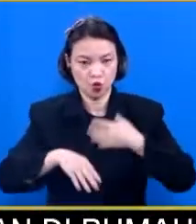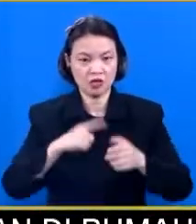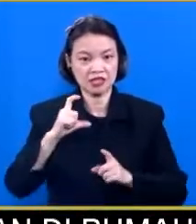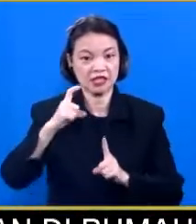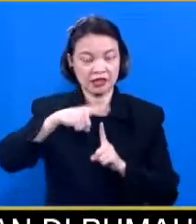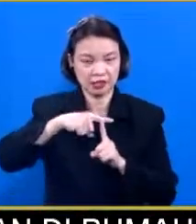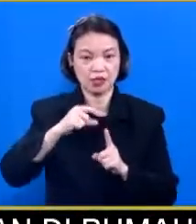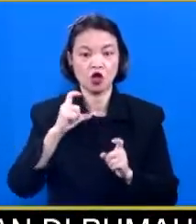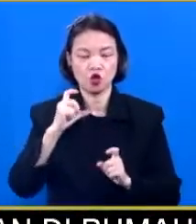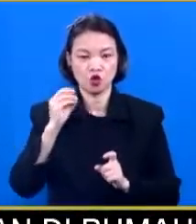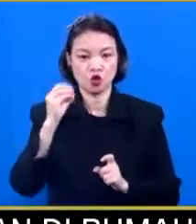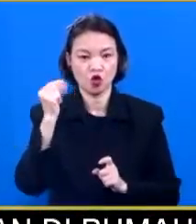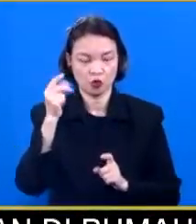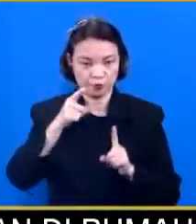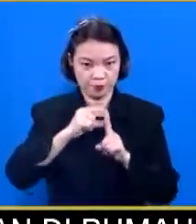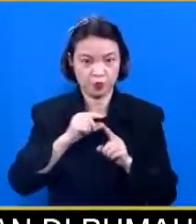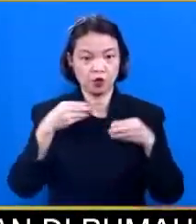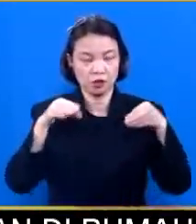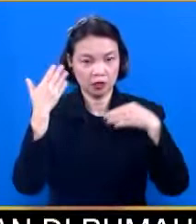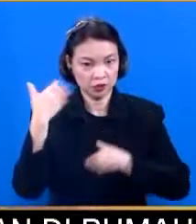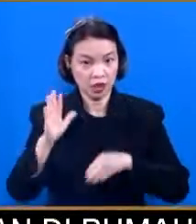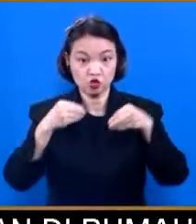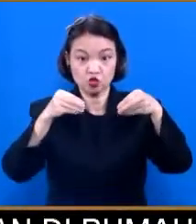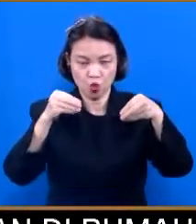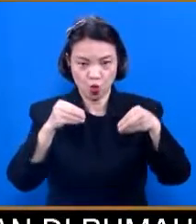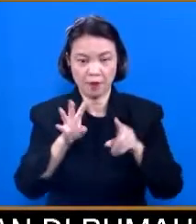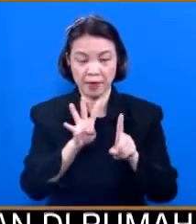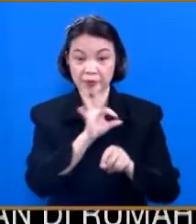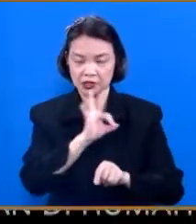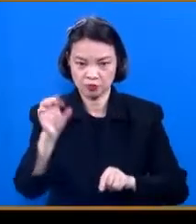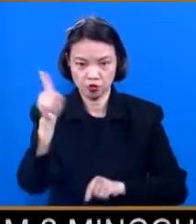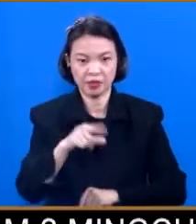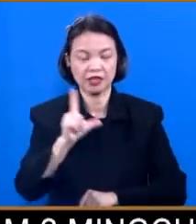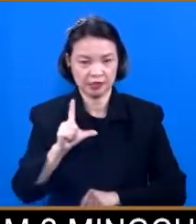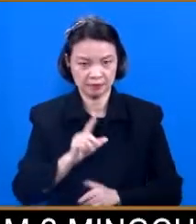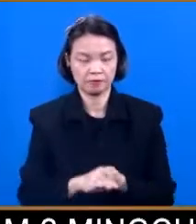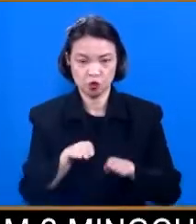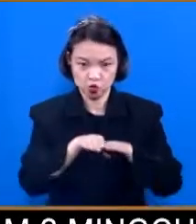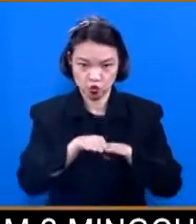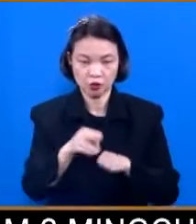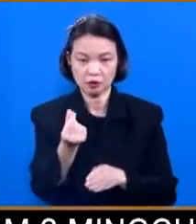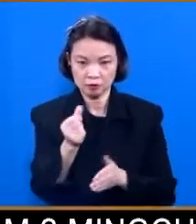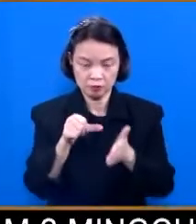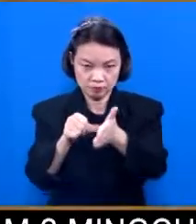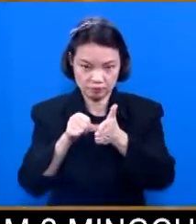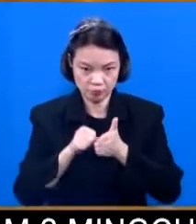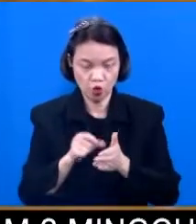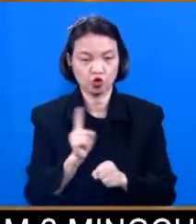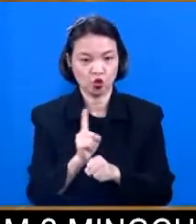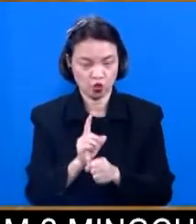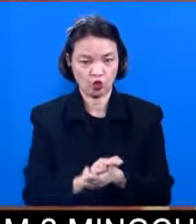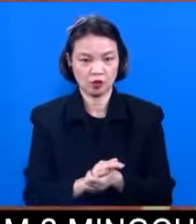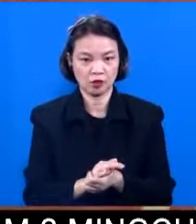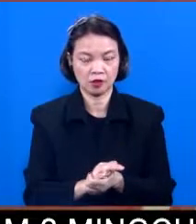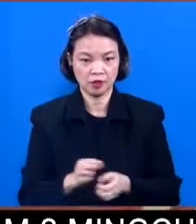goreng berbagai merek per Rabu kemarin telah dijual dengan harga subsidi. Untuk menjual minyak goreng sesuai harga subsidi, toko retail modern menerapkan